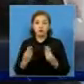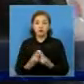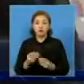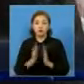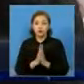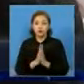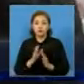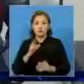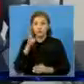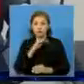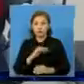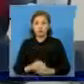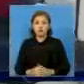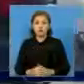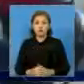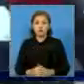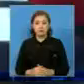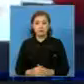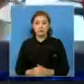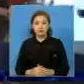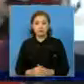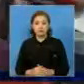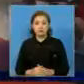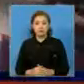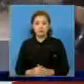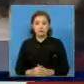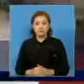отбасы өтініш беріп үлгерді. Райгүл Еншібай, Аманжол Айтмағанбетов, Ақтөбе телеарнасы.